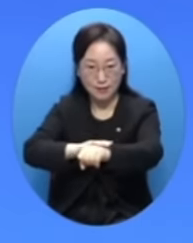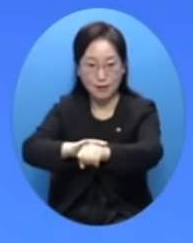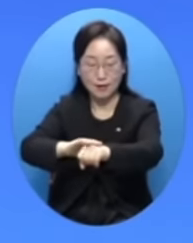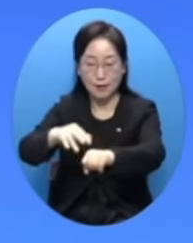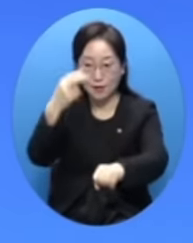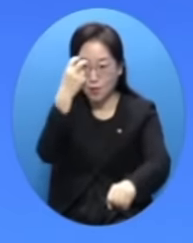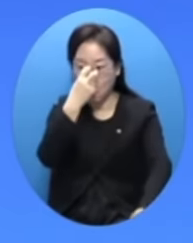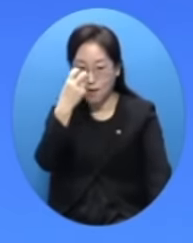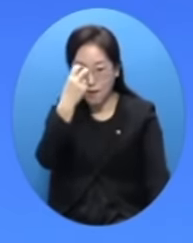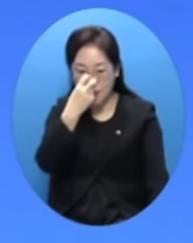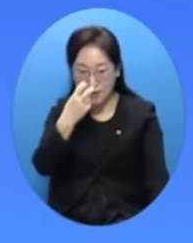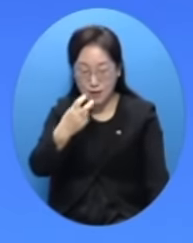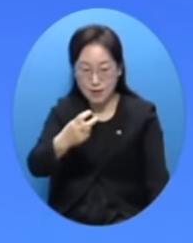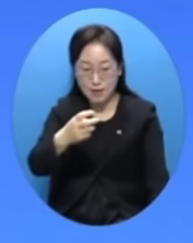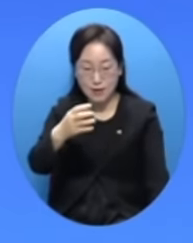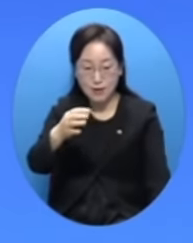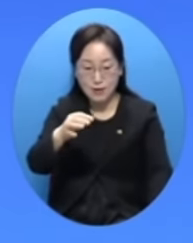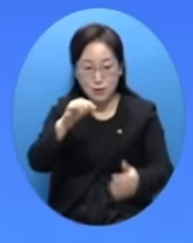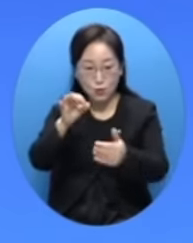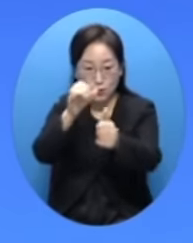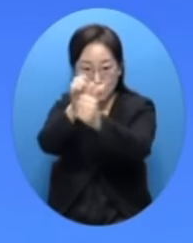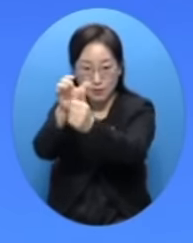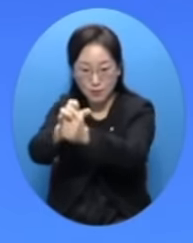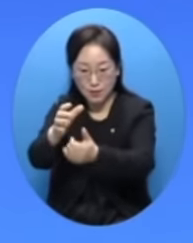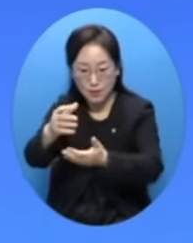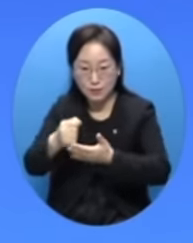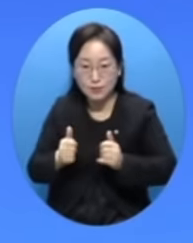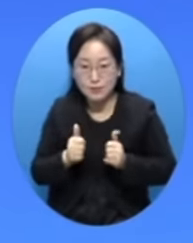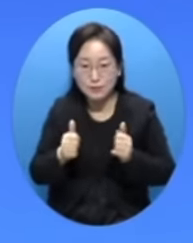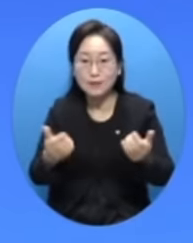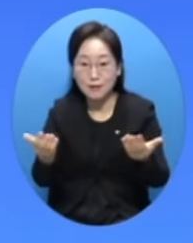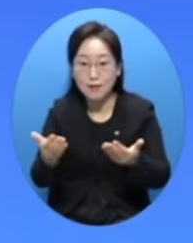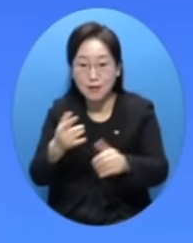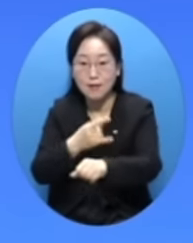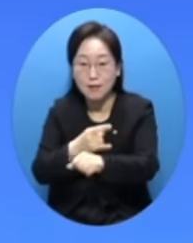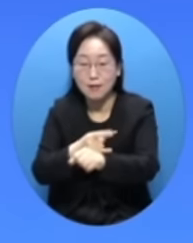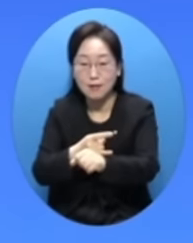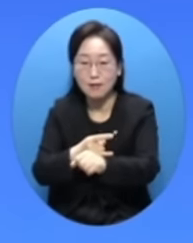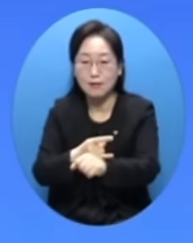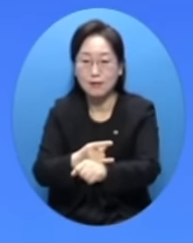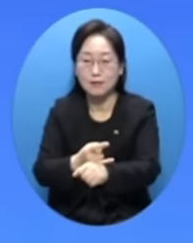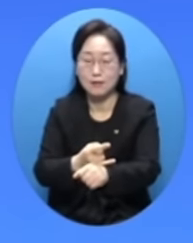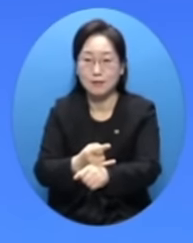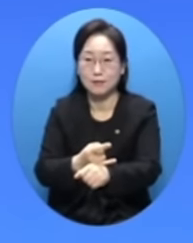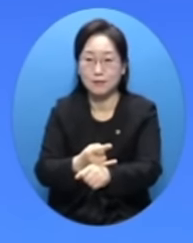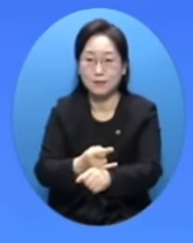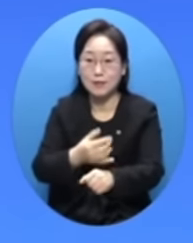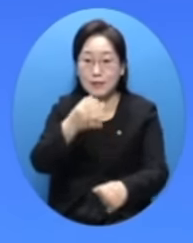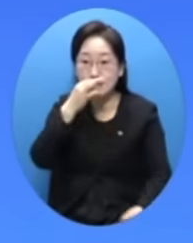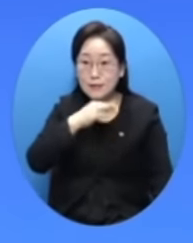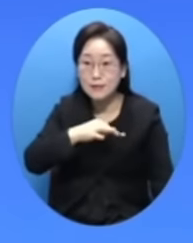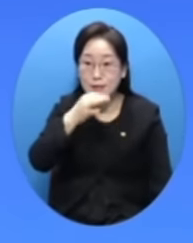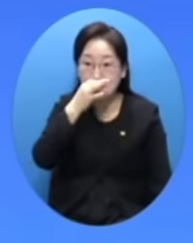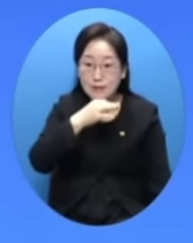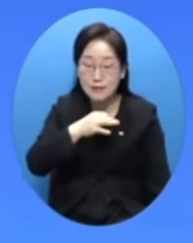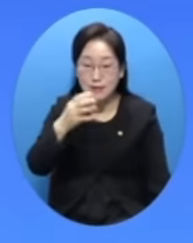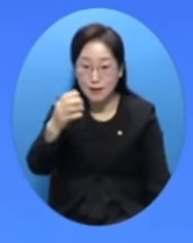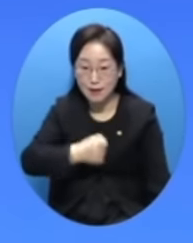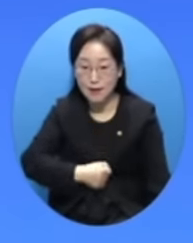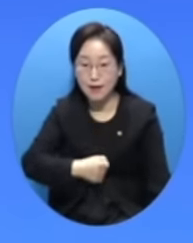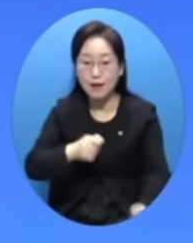관리하고 이것을 갖고 열심히를 해서 많은 이을 남겨라